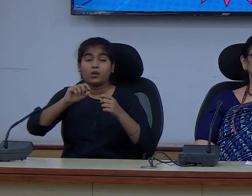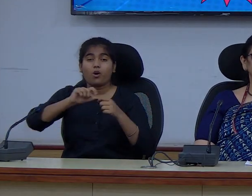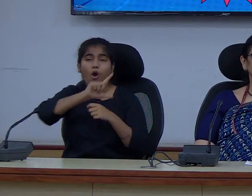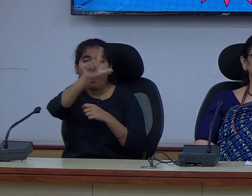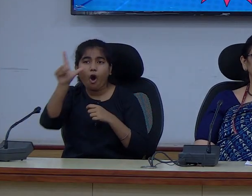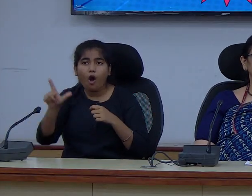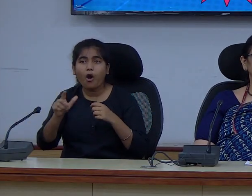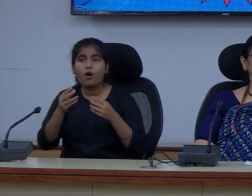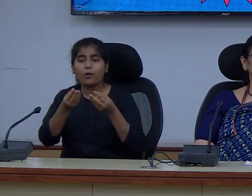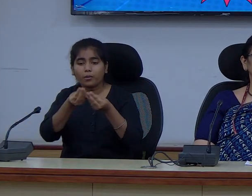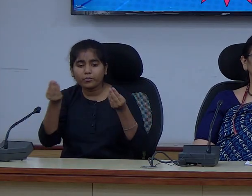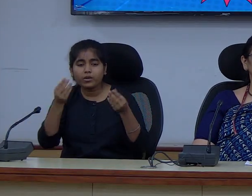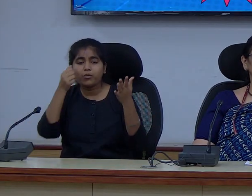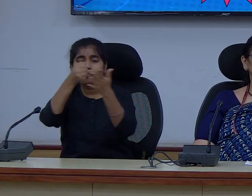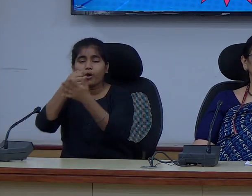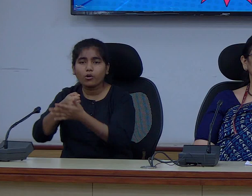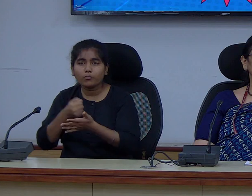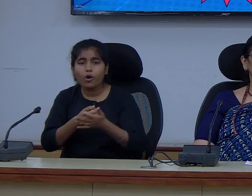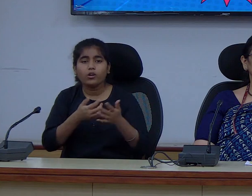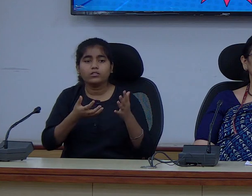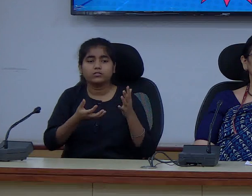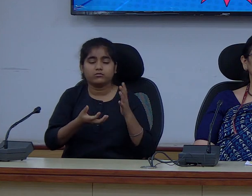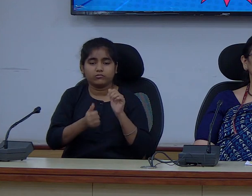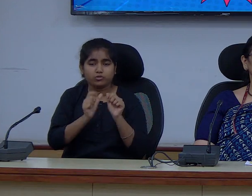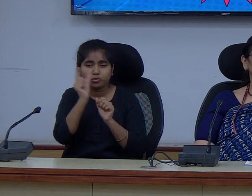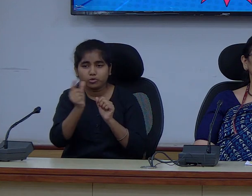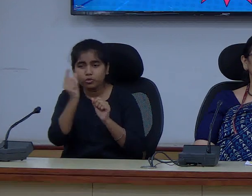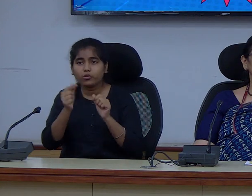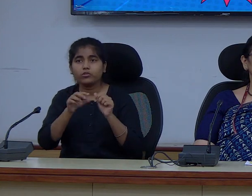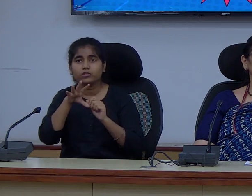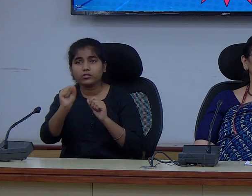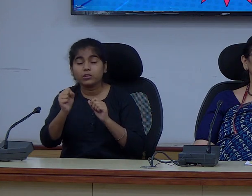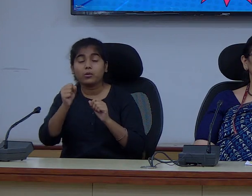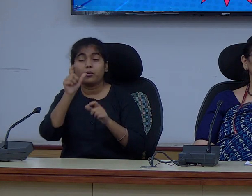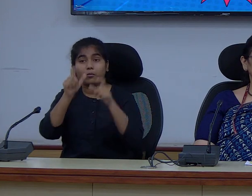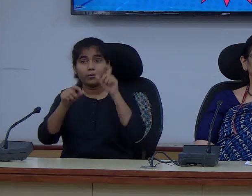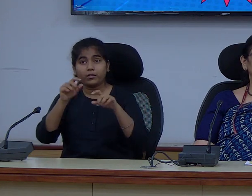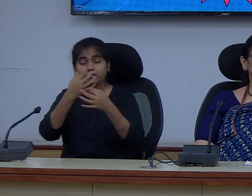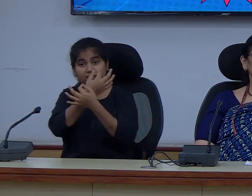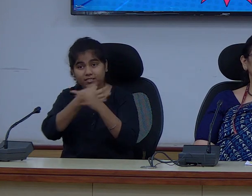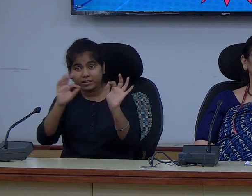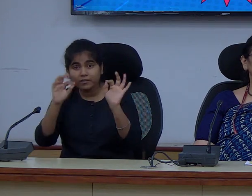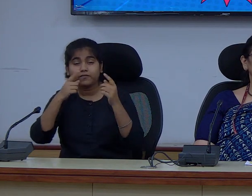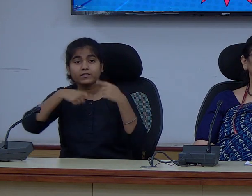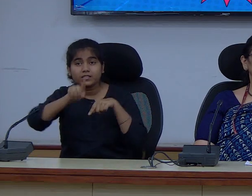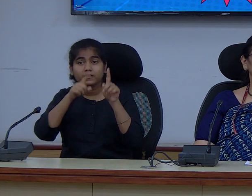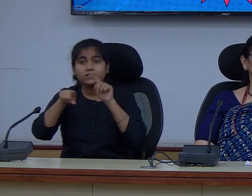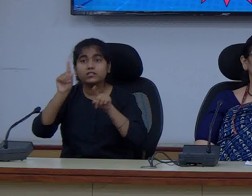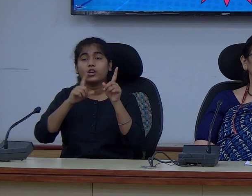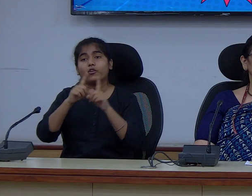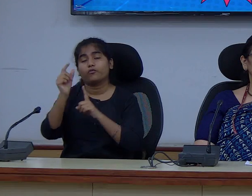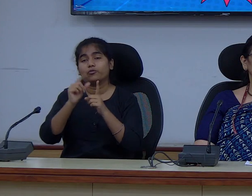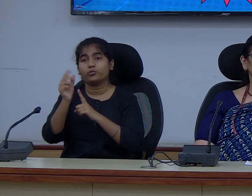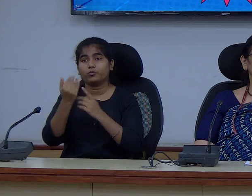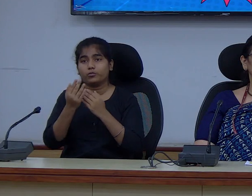सारे संसाधनों तक बने, और सभी लोग पूरी आत्मनिर्भरता से जितना संभव